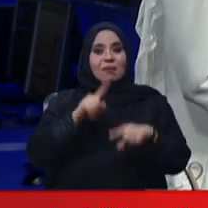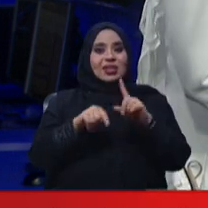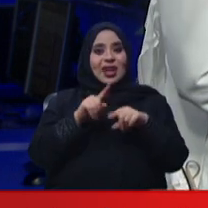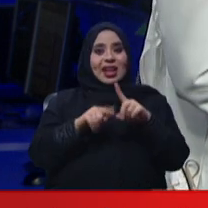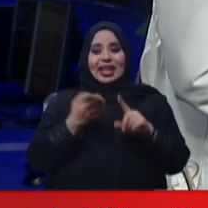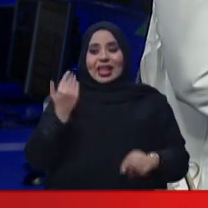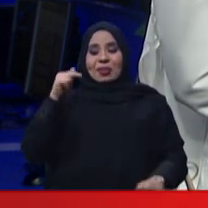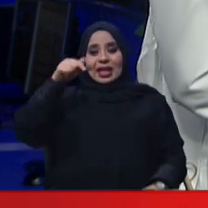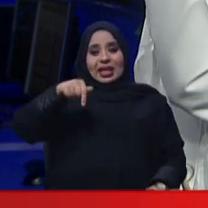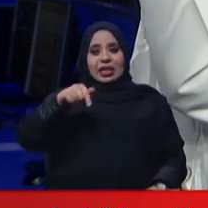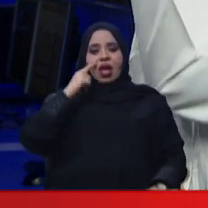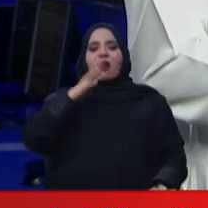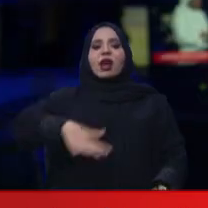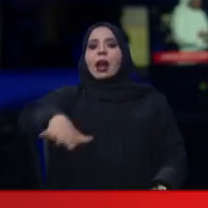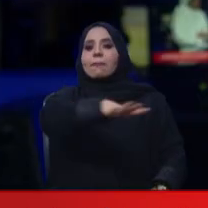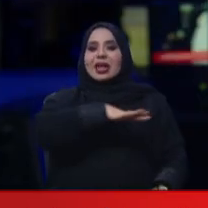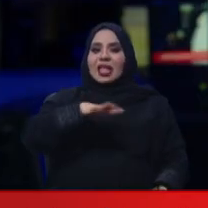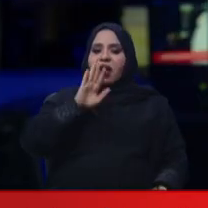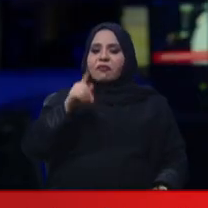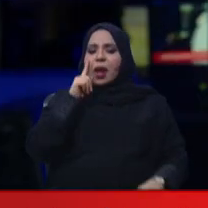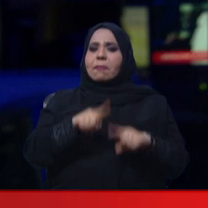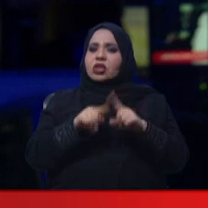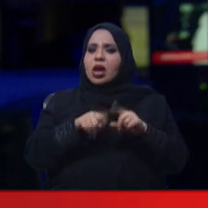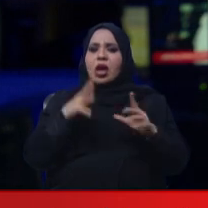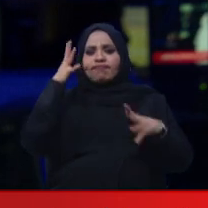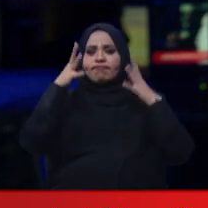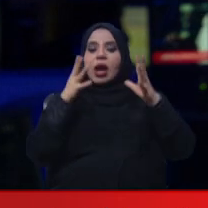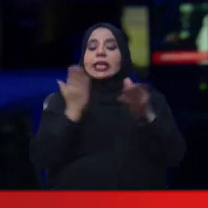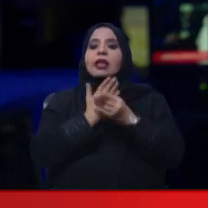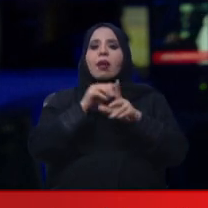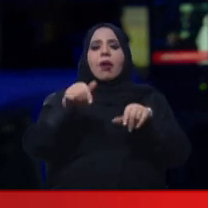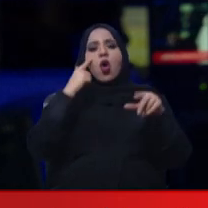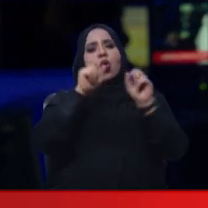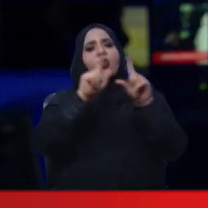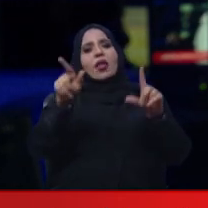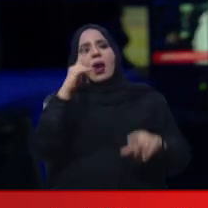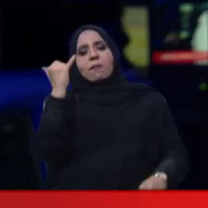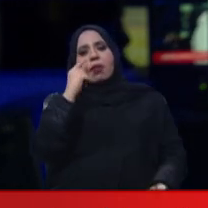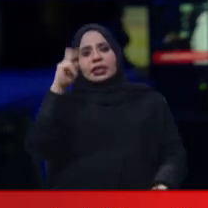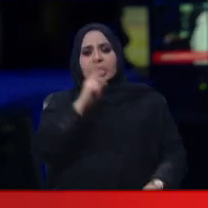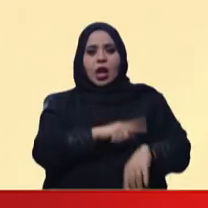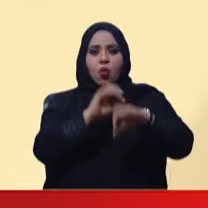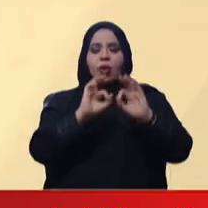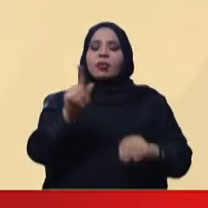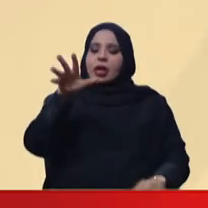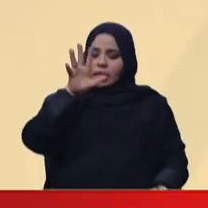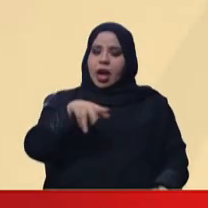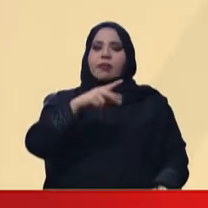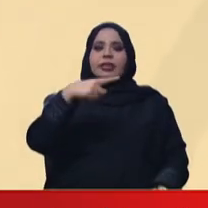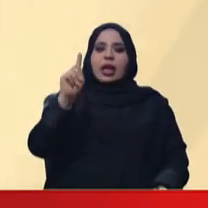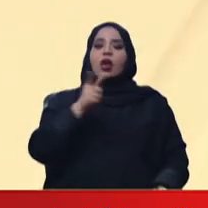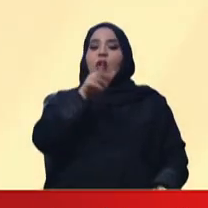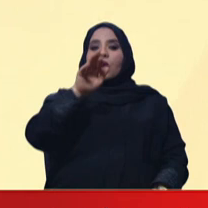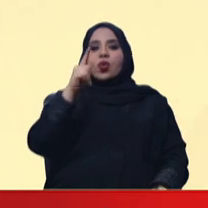التي تمر بها المنطقة، فأهمية هذه الزيارة من حيث توقيتها. نعم صحيح أخي بسام،